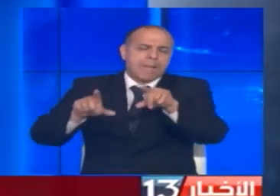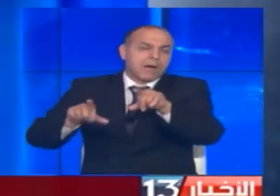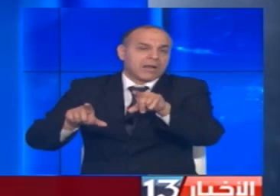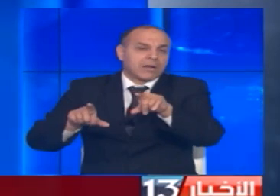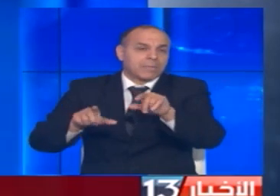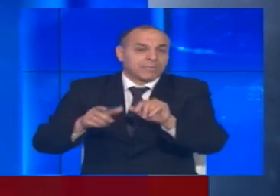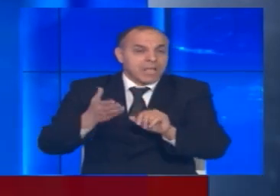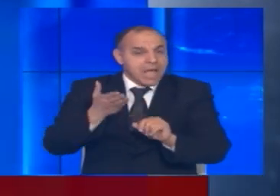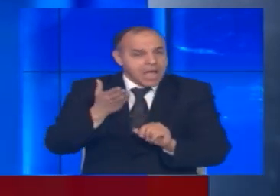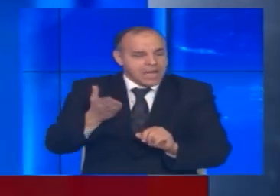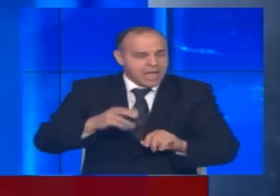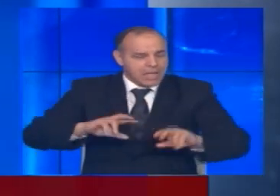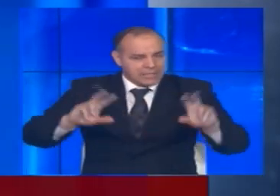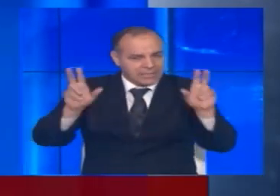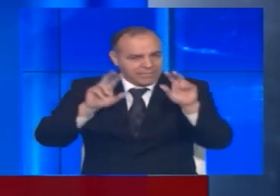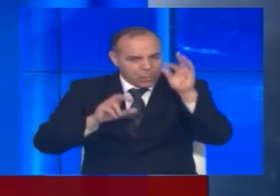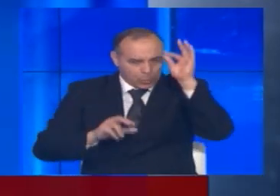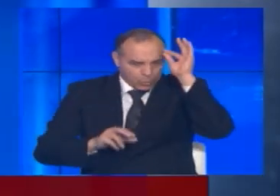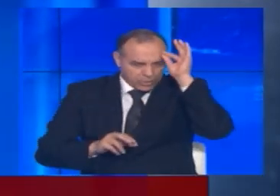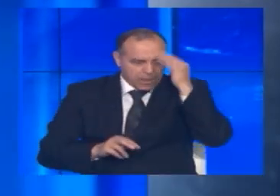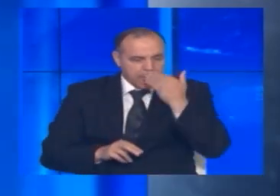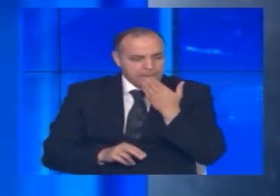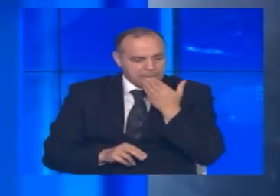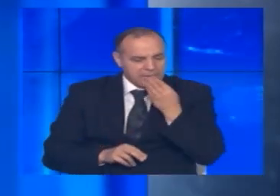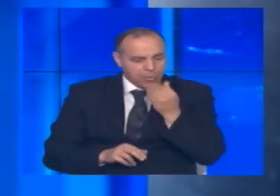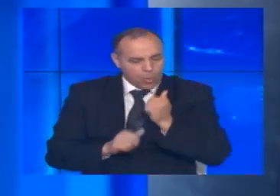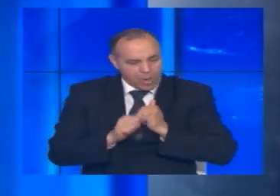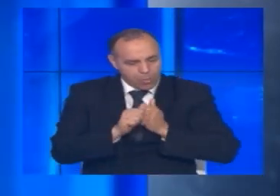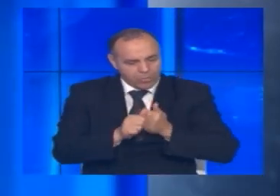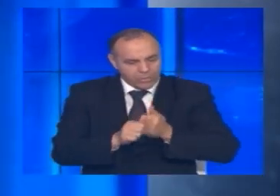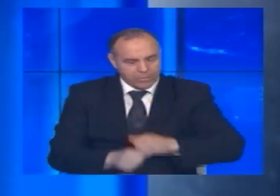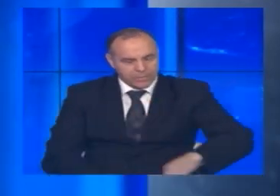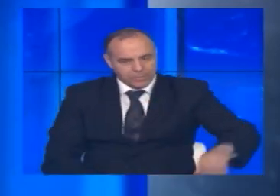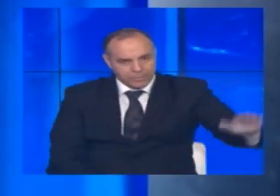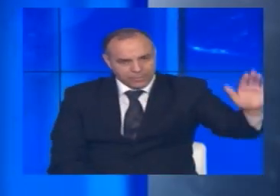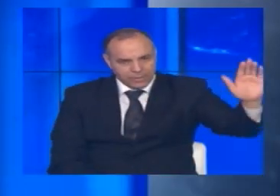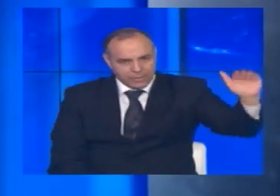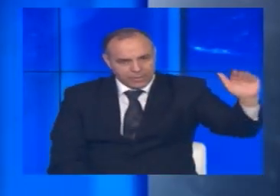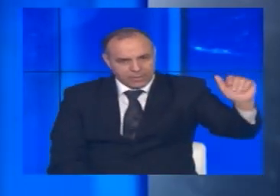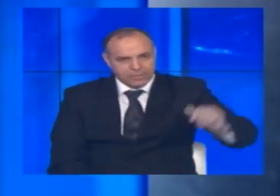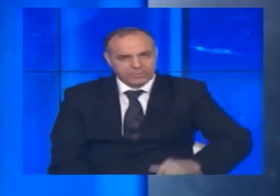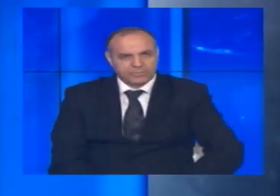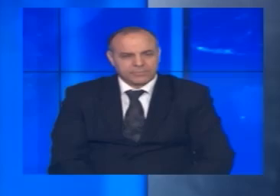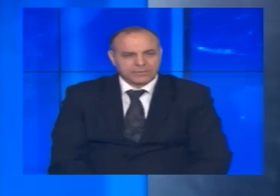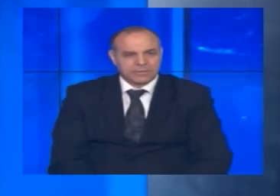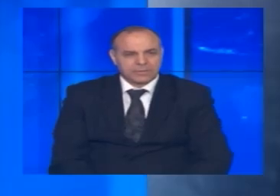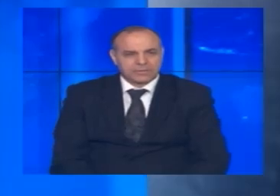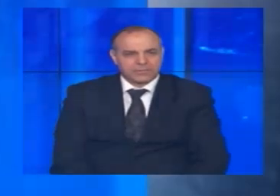وغيرها من الأخبار على بوابة التلفزة التونسية. شكرا على حسن المتابعة وإلى اللقاء.